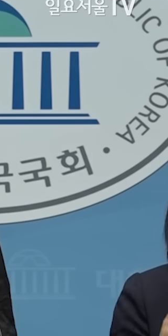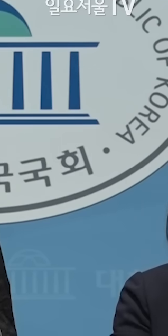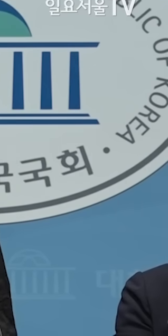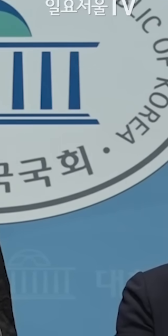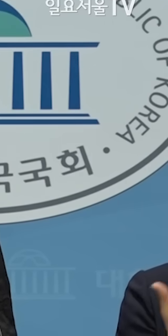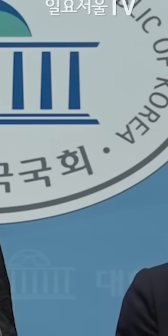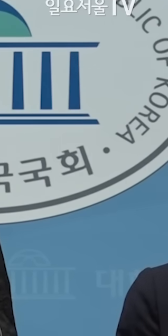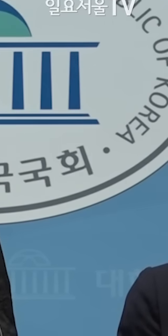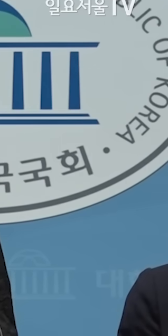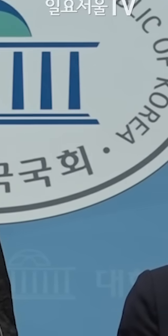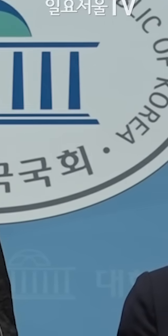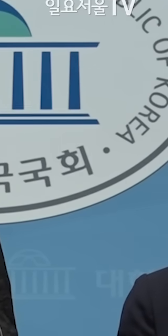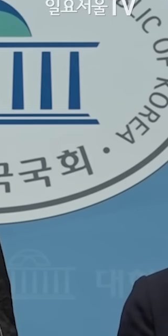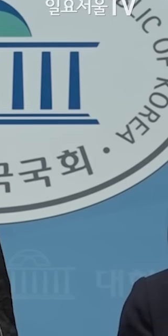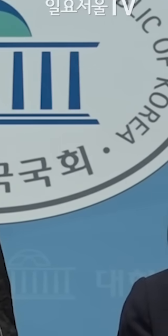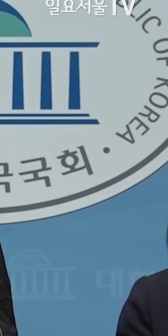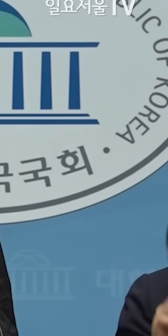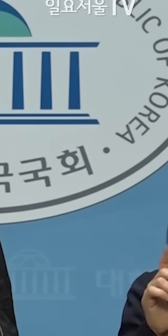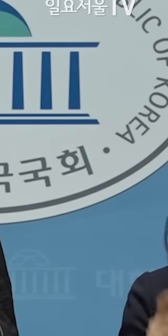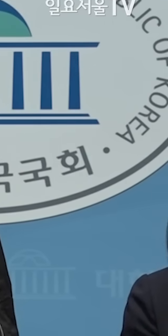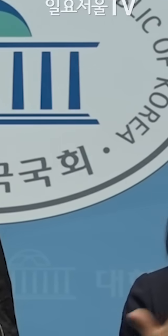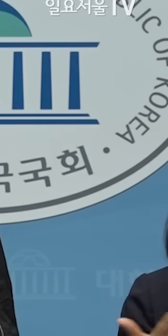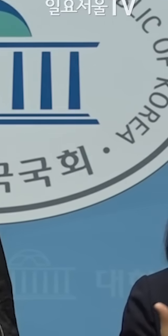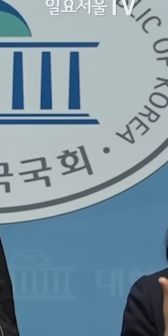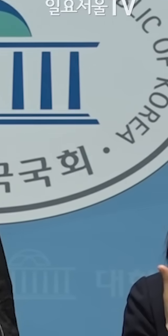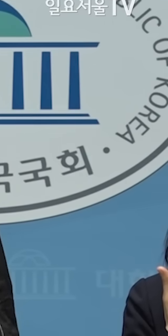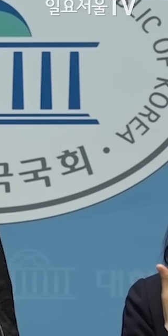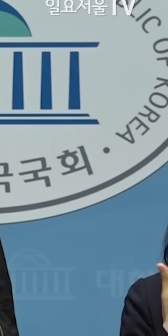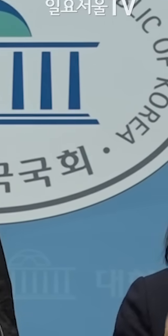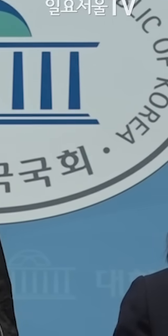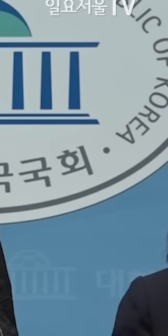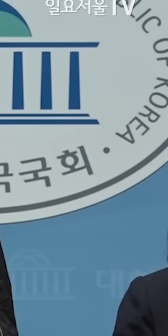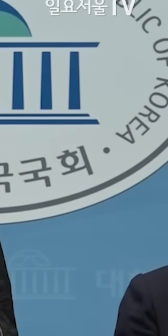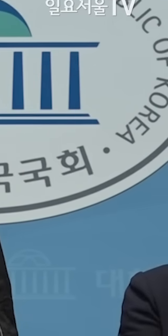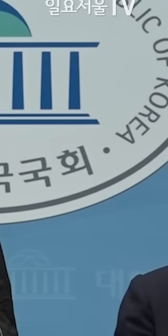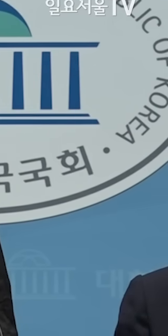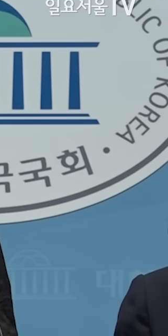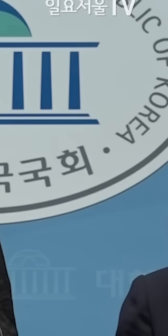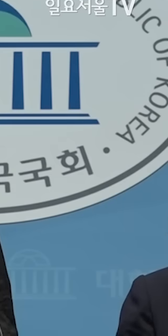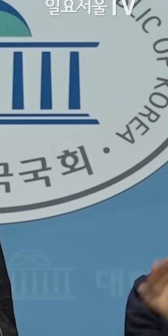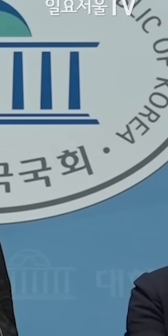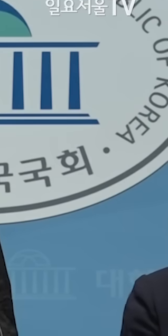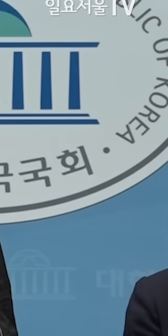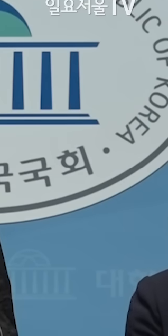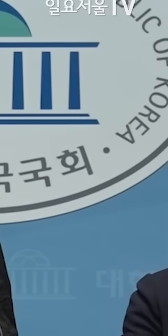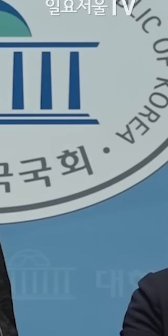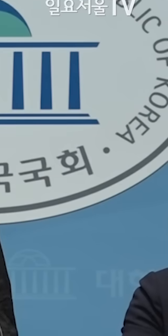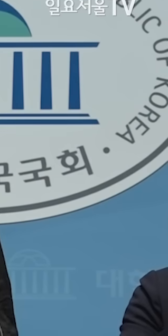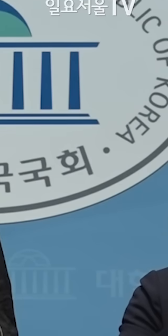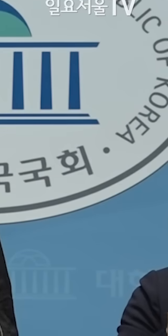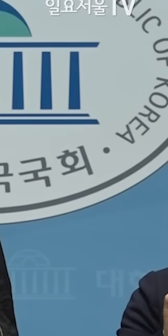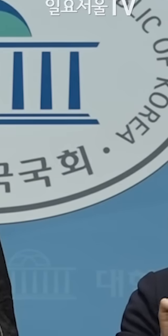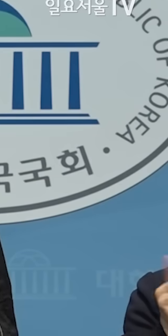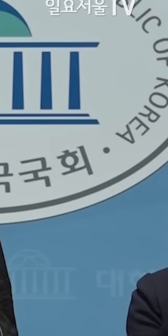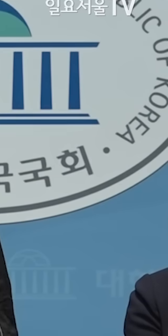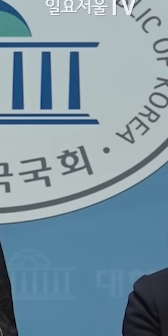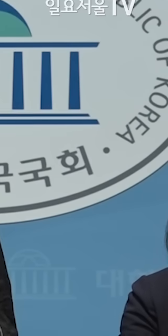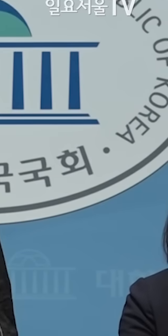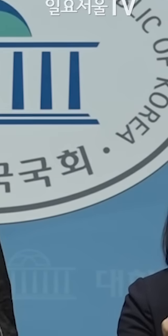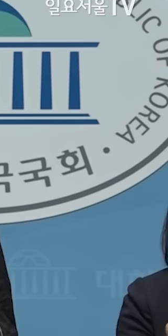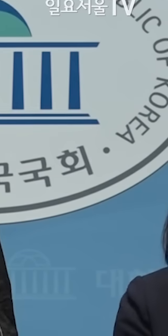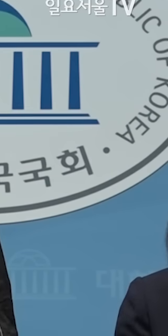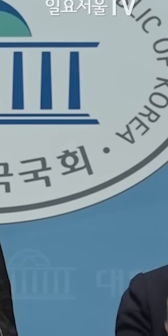등을 사유로 단 하루도 출근하지 않았습니다 마찬가지로 비례 22번의 2원전 검사는 23개월간